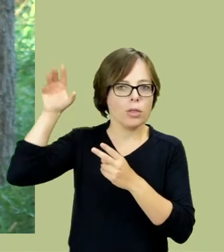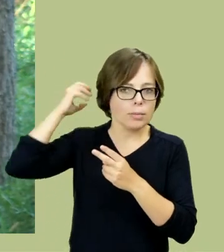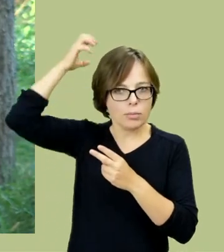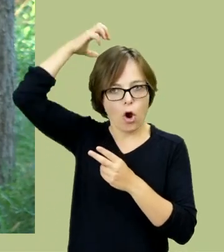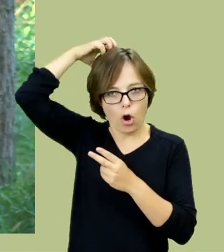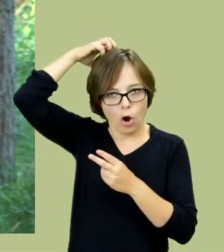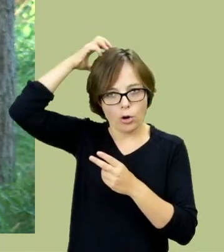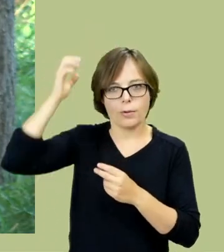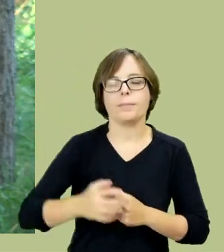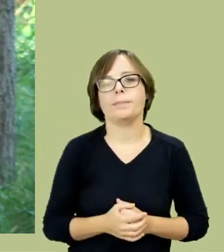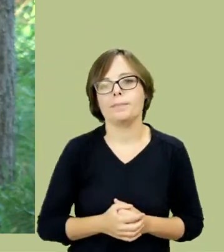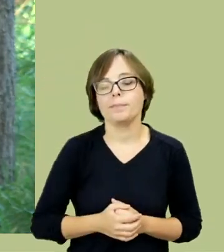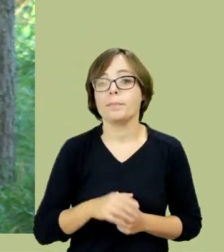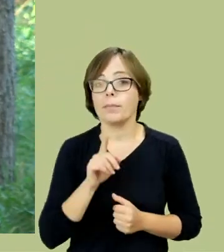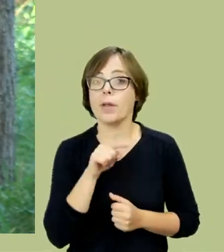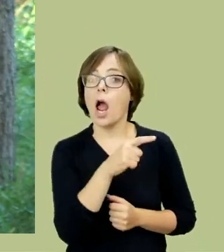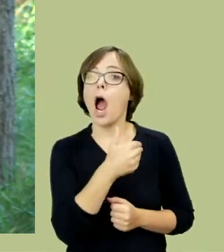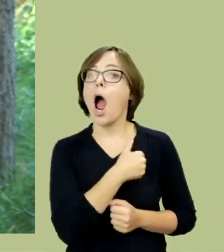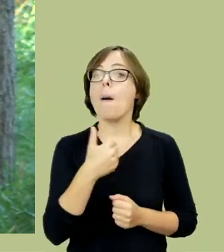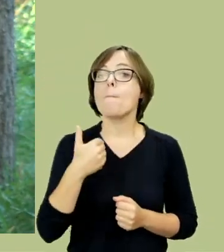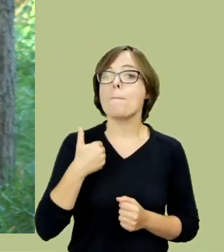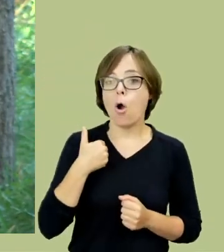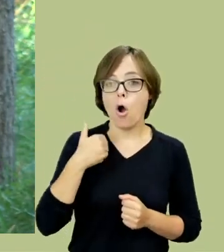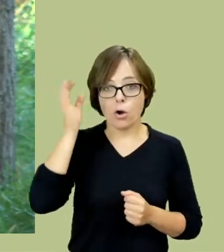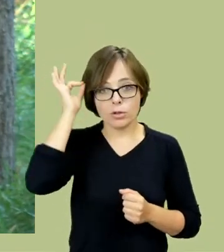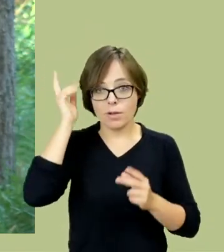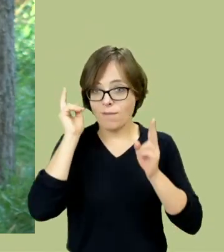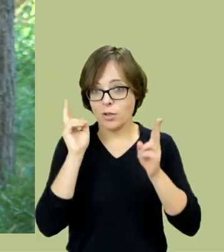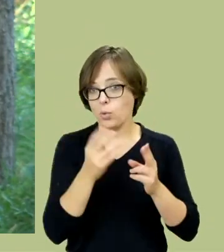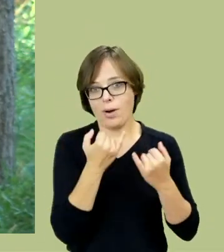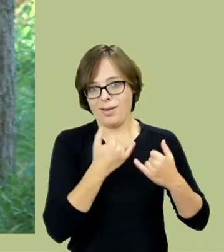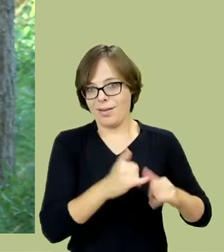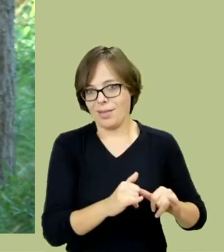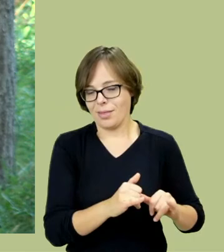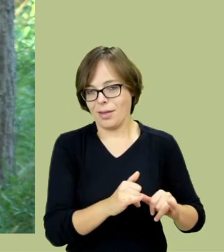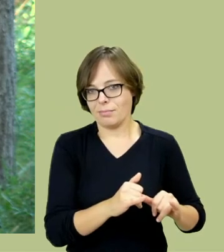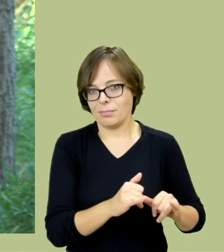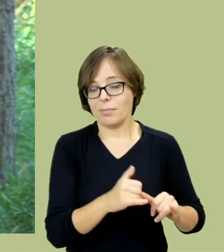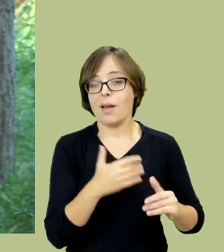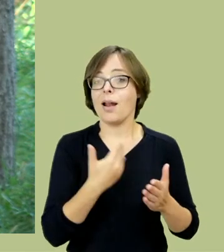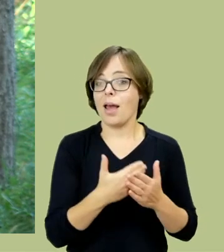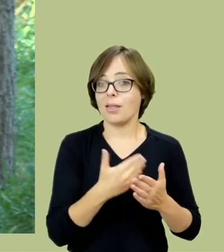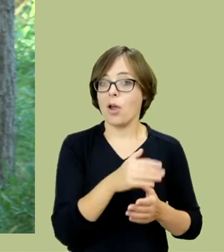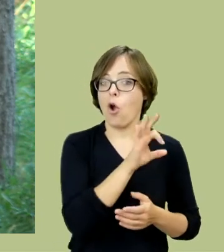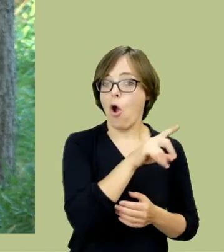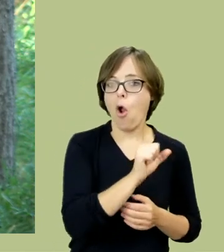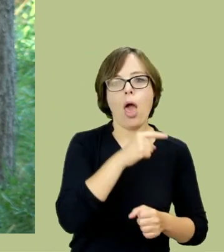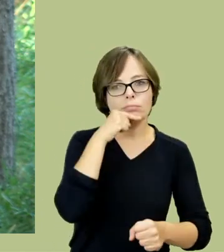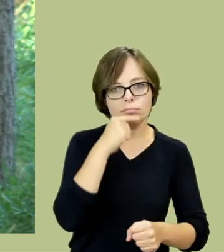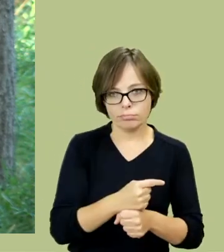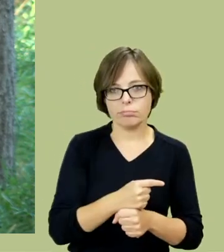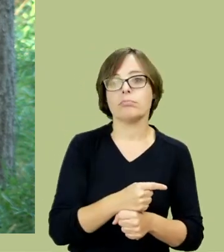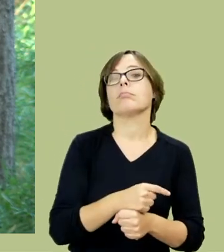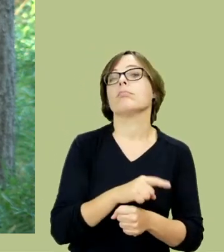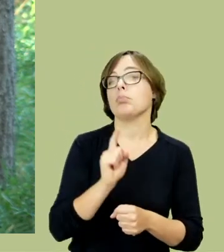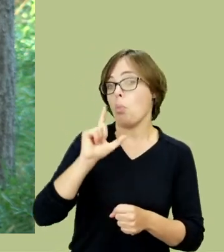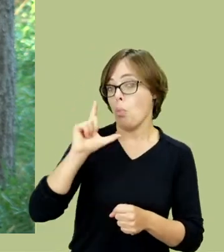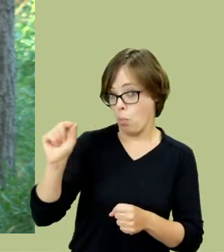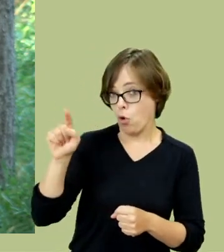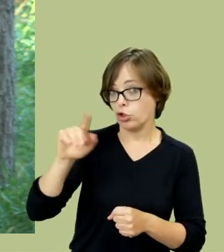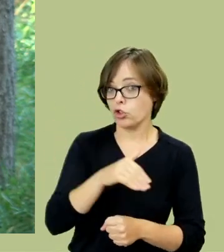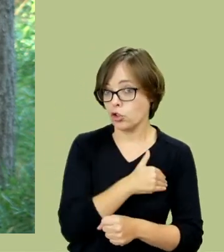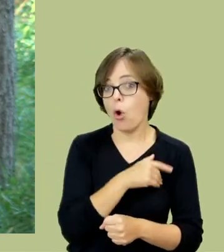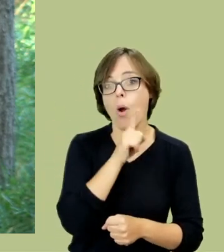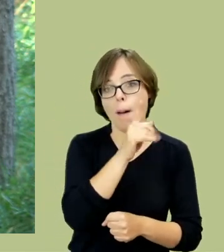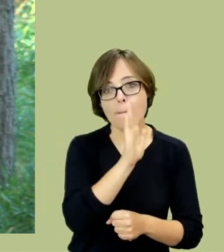z tyłu. A polska fryzura była zupełnie inna, więc Ola pewnego dnia postanowiła, że ona pójdzie uczesana do szkoły jako